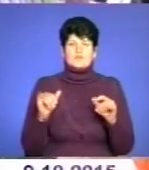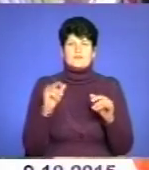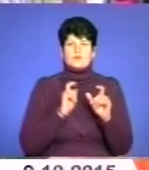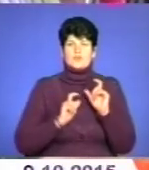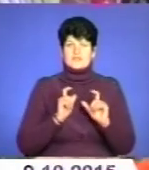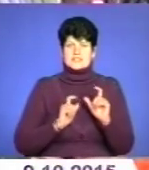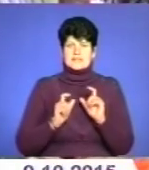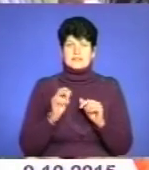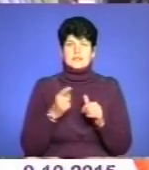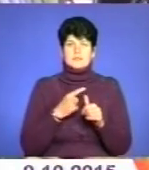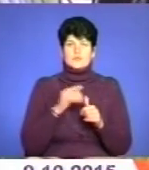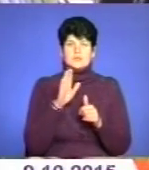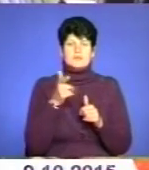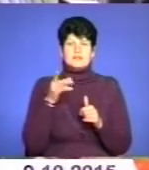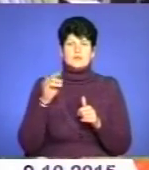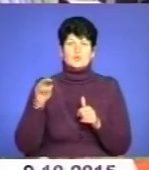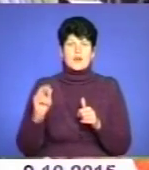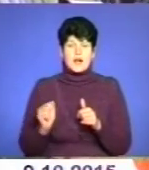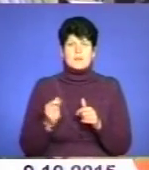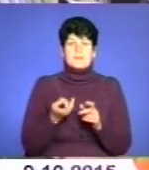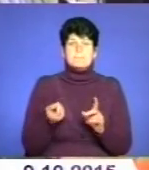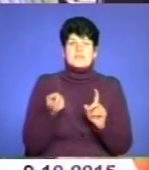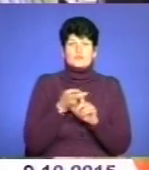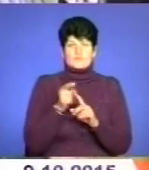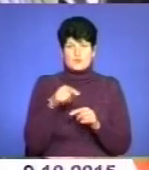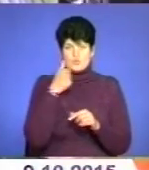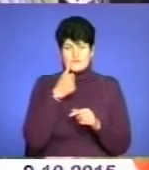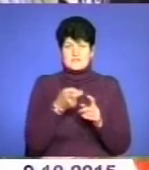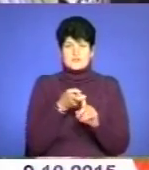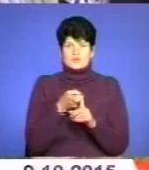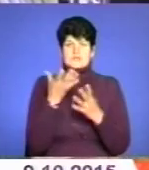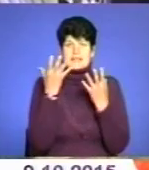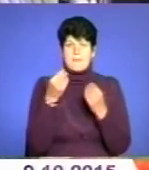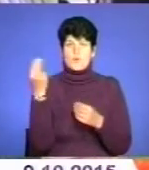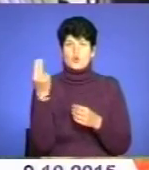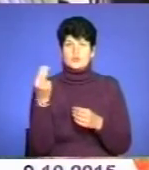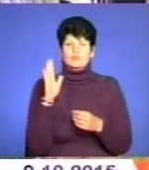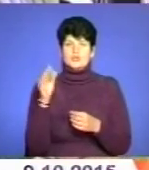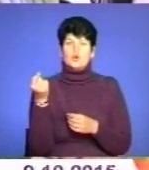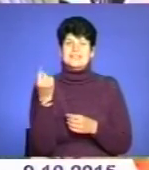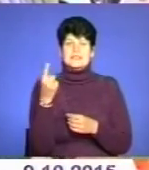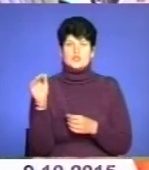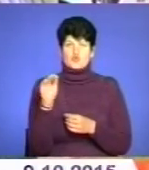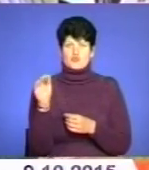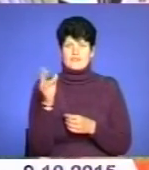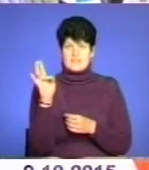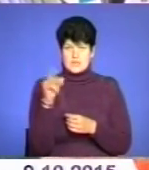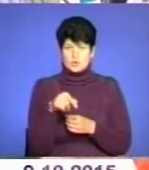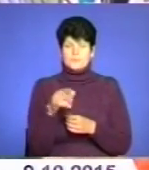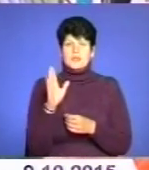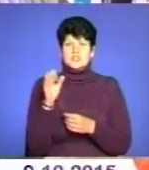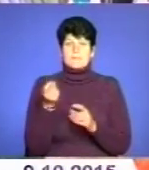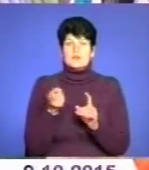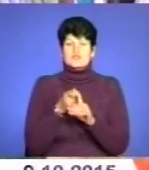Гнатюка. Але цього року ми підключили з нагоди Дня художника, який відбудеться 11 жовтня, тобто в неділю, ми підключили ще